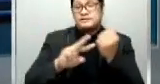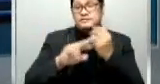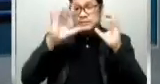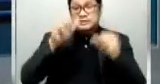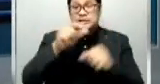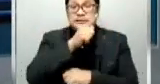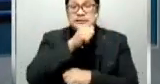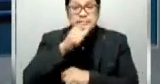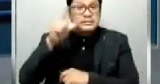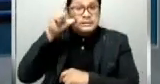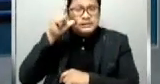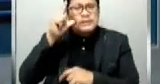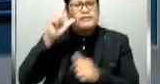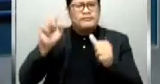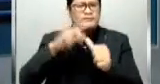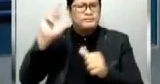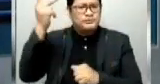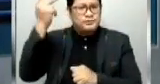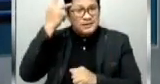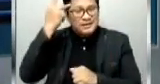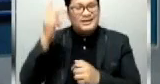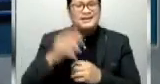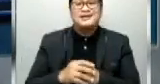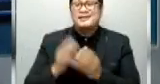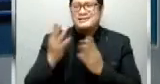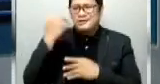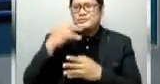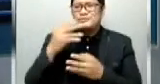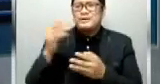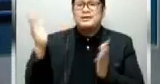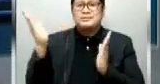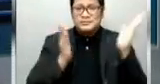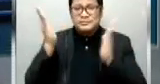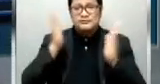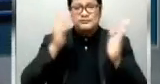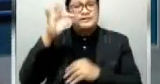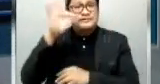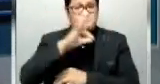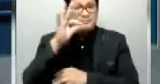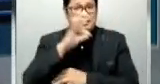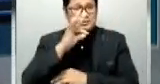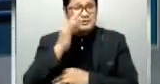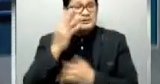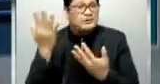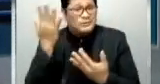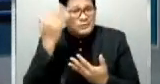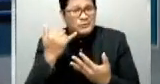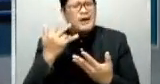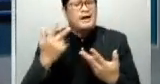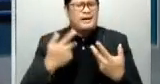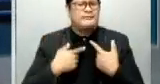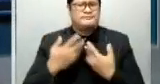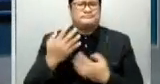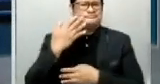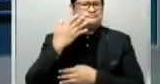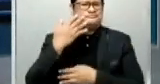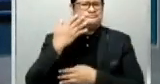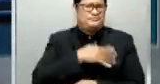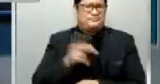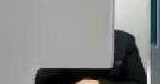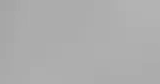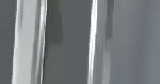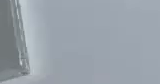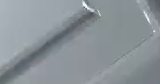politika kaysa paninilbihan sa mga Pilipino. Yan daw ang dahilan ng iringan nila ni Pangulong Duterte. At nakatutok si Ian